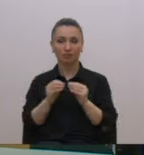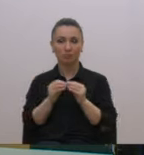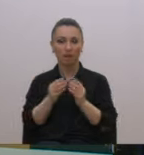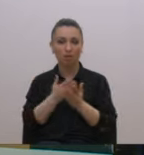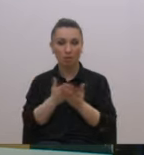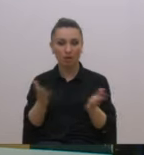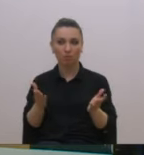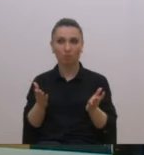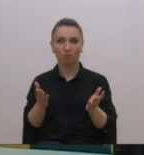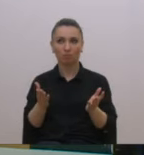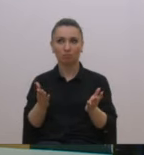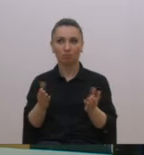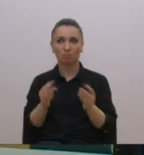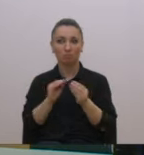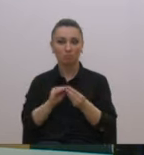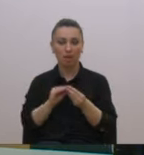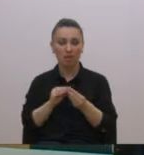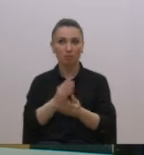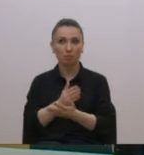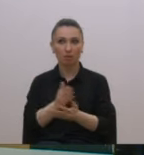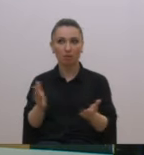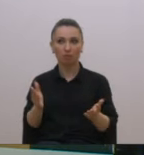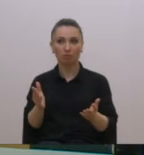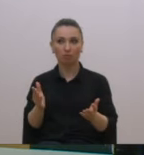მეგობრებო მეგობრებო